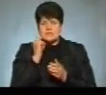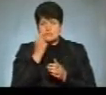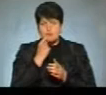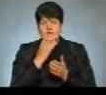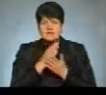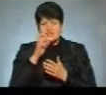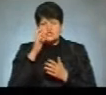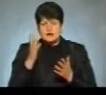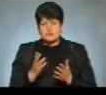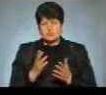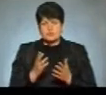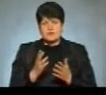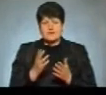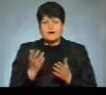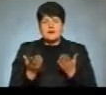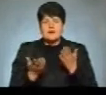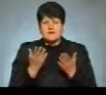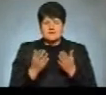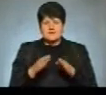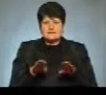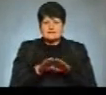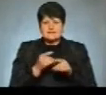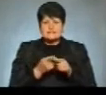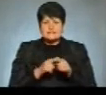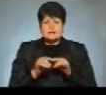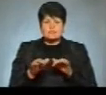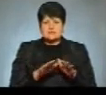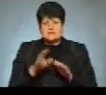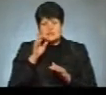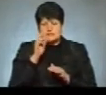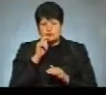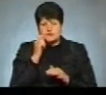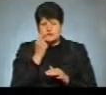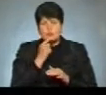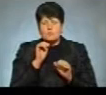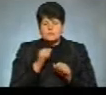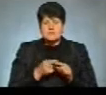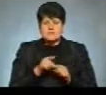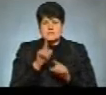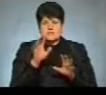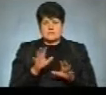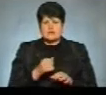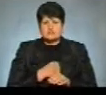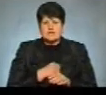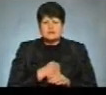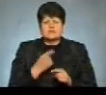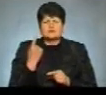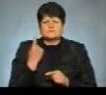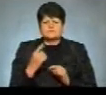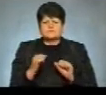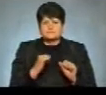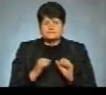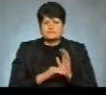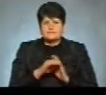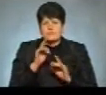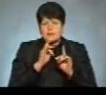державною. Але врегулювати цей процес державності української мови міг цей закон. На жаль, жодна влада, жодна Верховна Рада